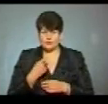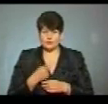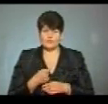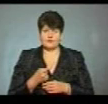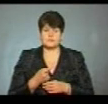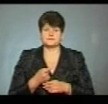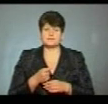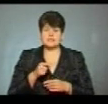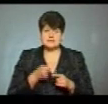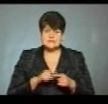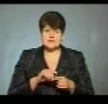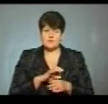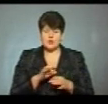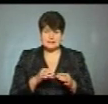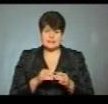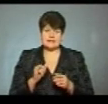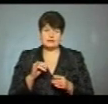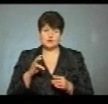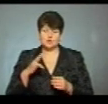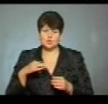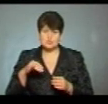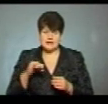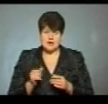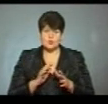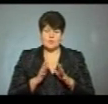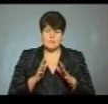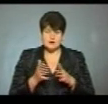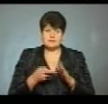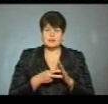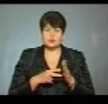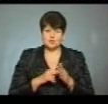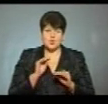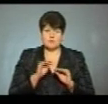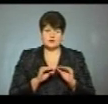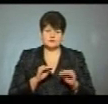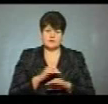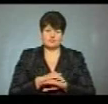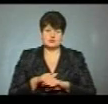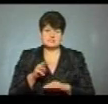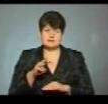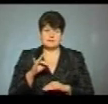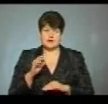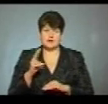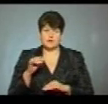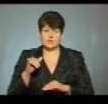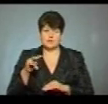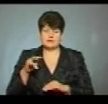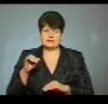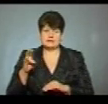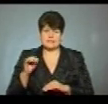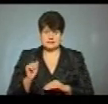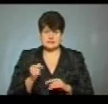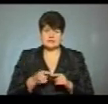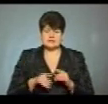Андрій Романюк. Ось це проєкт індустріальний парку, який, за словами Андрія Романюка, планують облаштувати на вулиці Миколинецькій. Пріоритетом ми вибрали